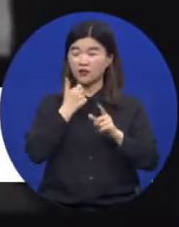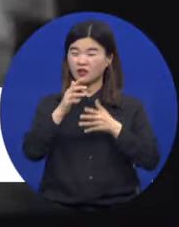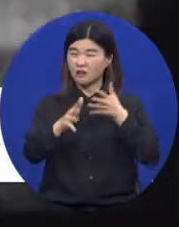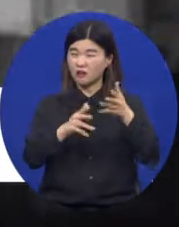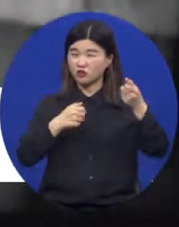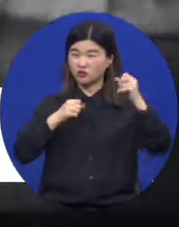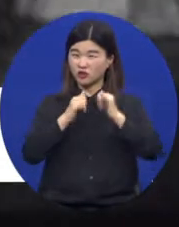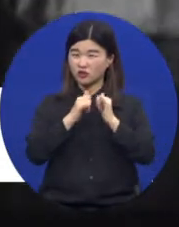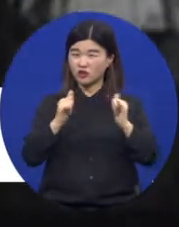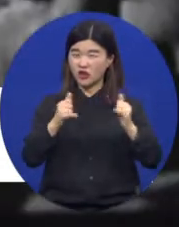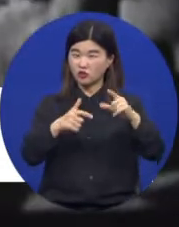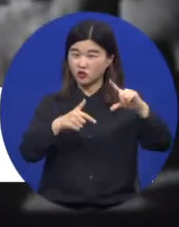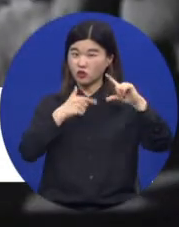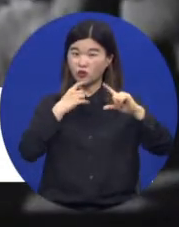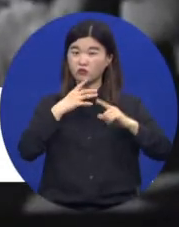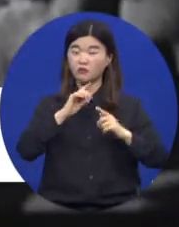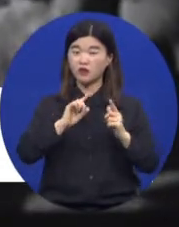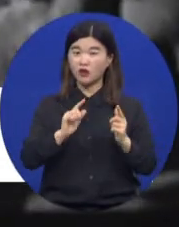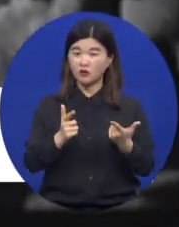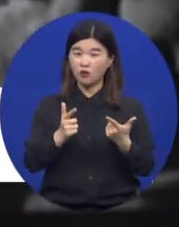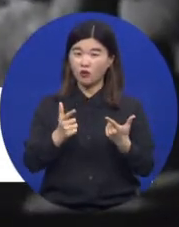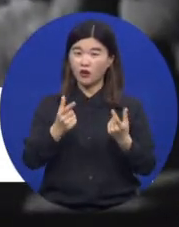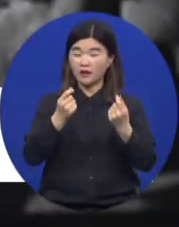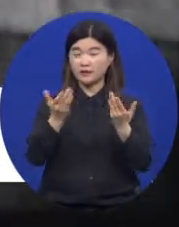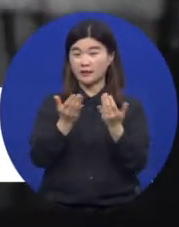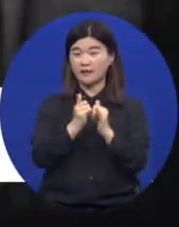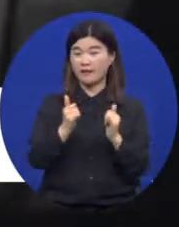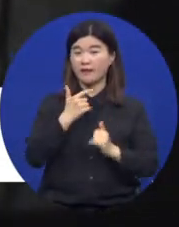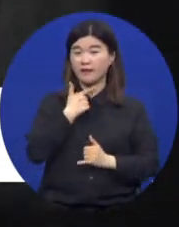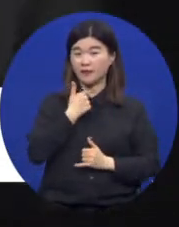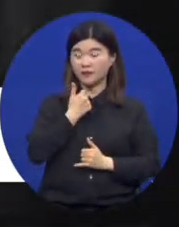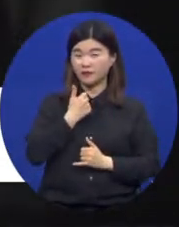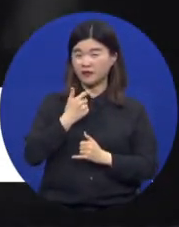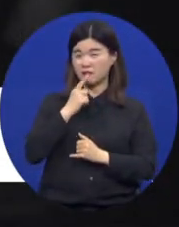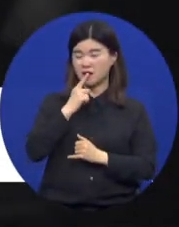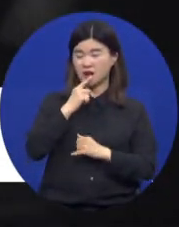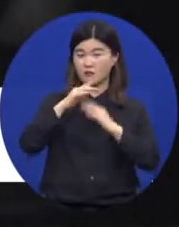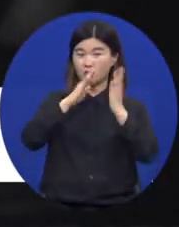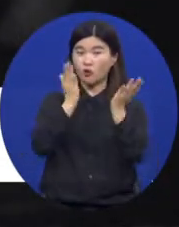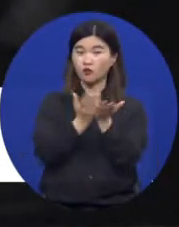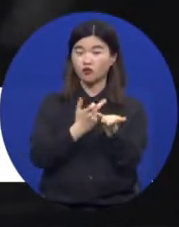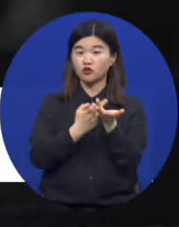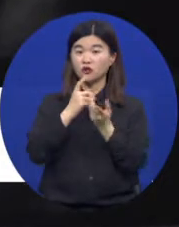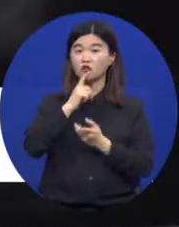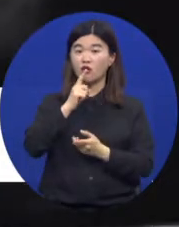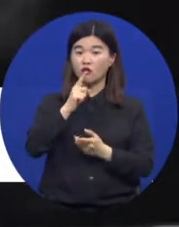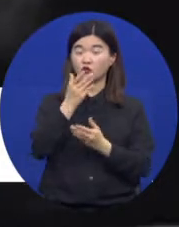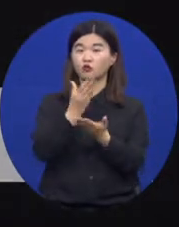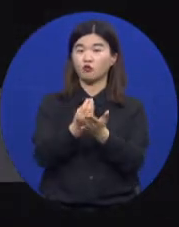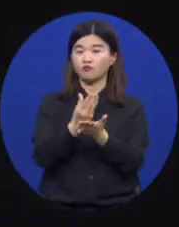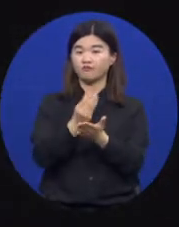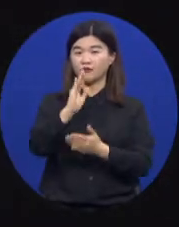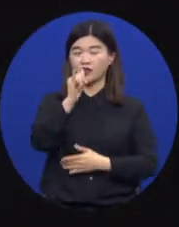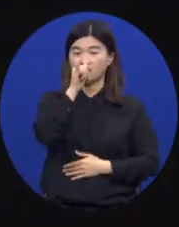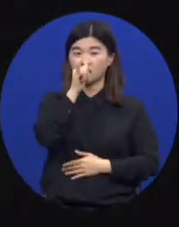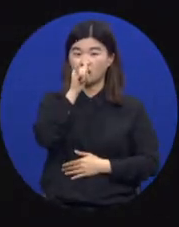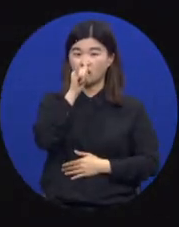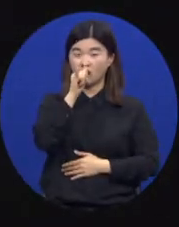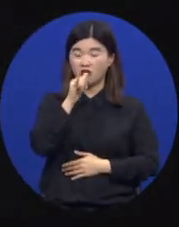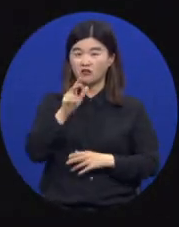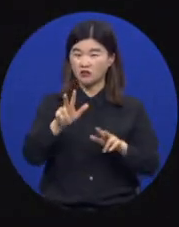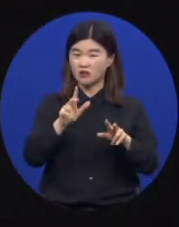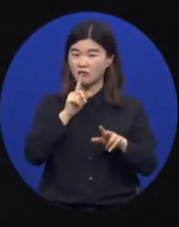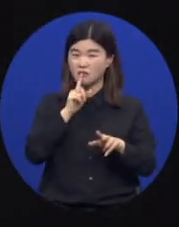배우들이 주인공을 비롯한 중요 역할을 맡았고 대사도 모두 제주어로 녹음됐습니다. 무장대